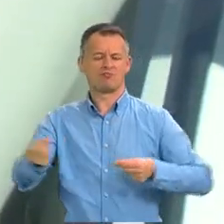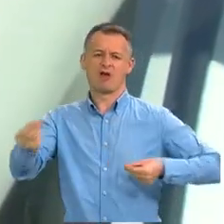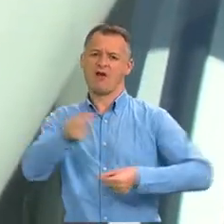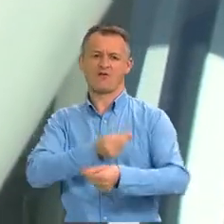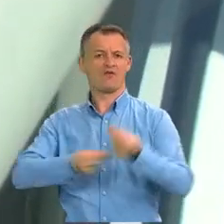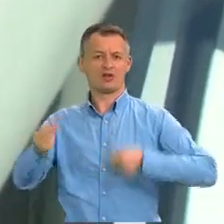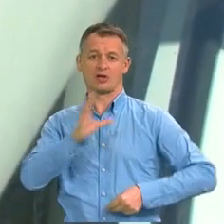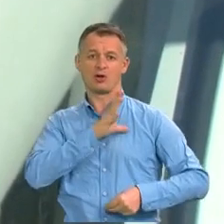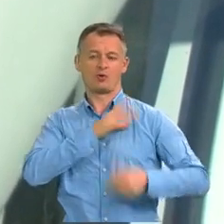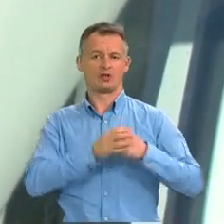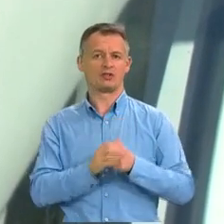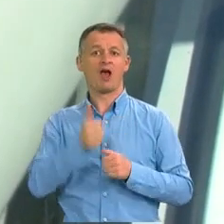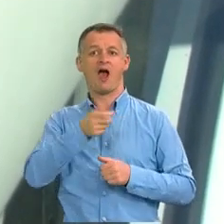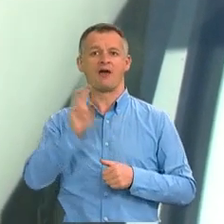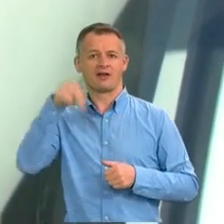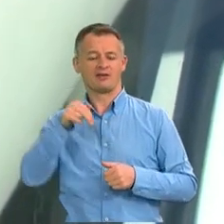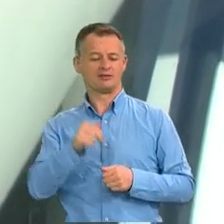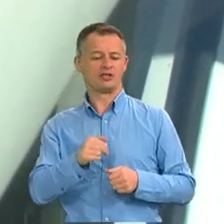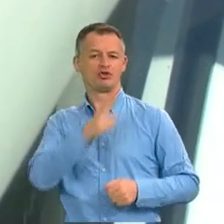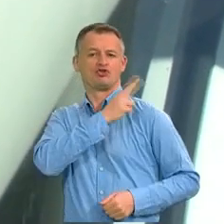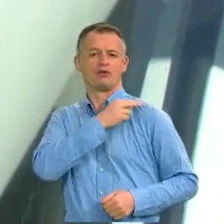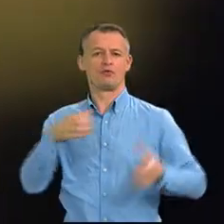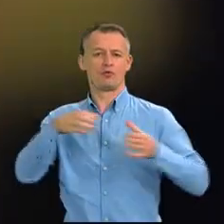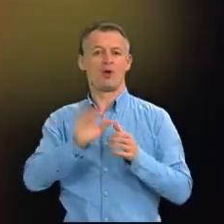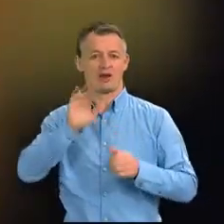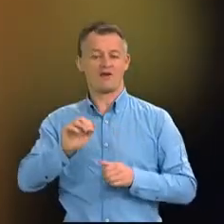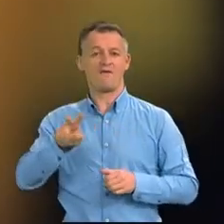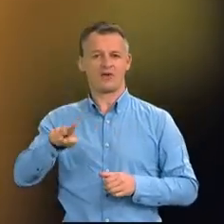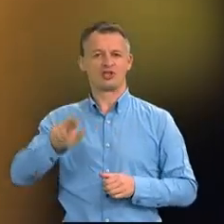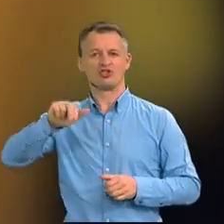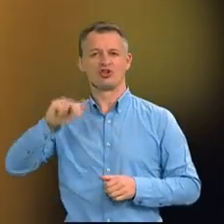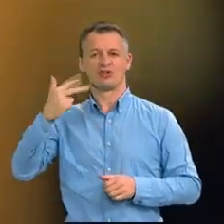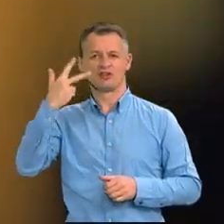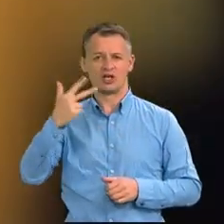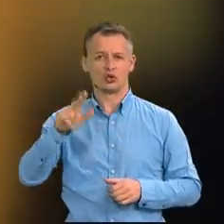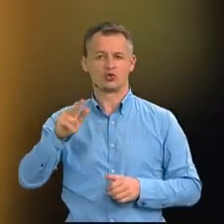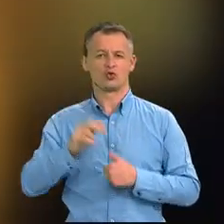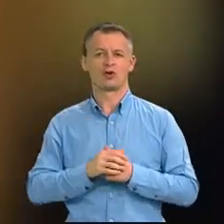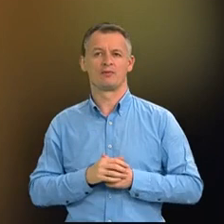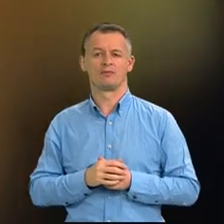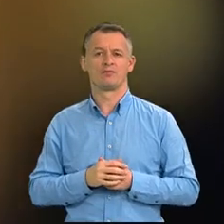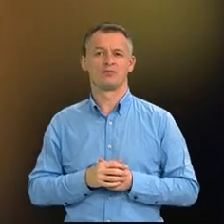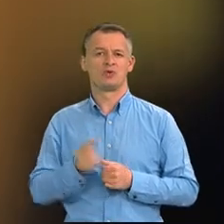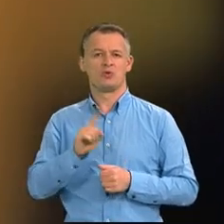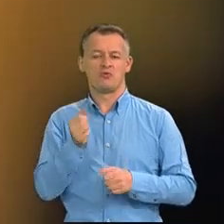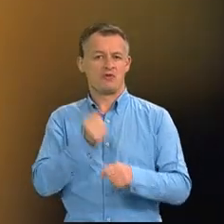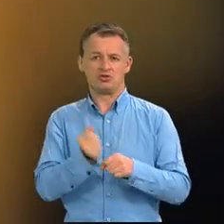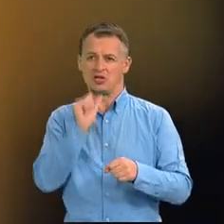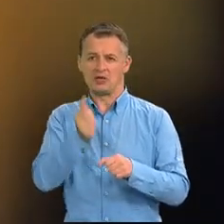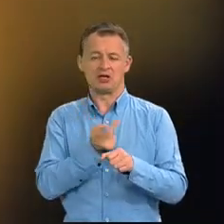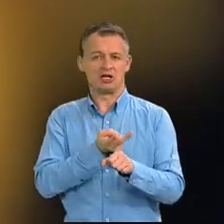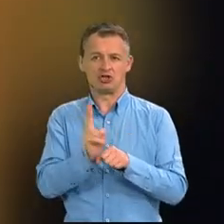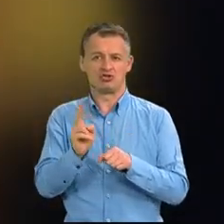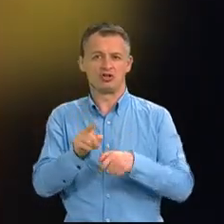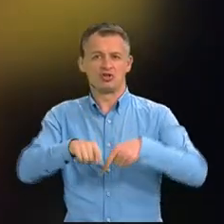Adrian Corduneanu este liderul clanului. Are 8 frați și 3 surori. Noi nu avem nicio problemă. Nu încălcăm reguli de circulație, nu